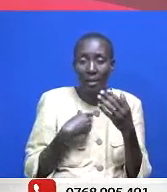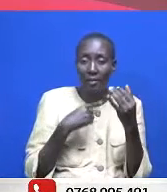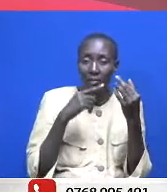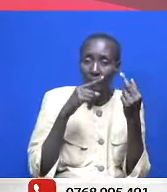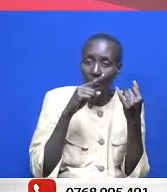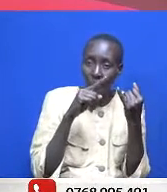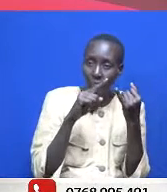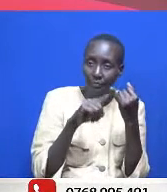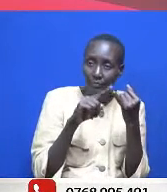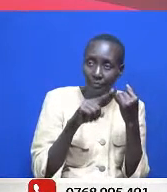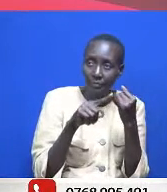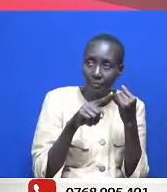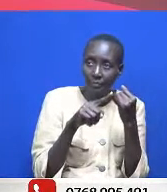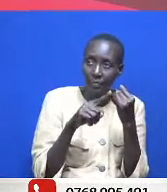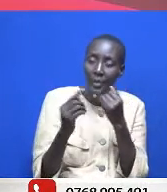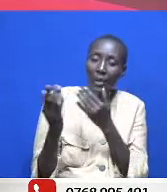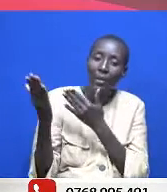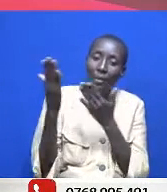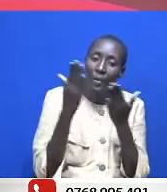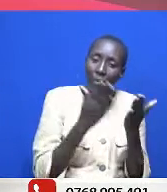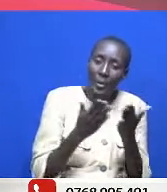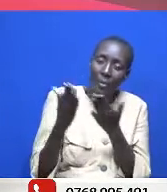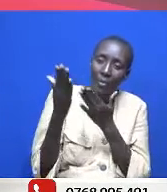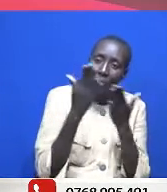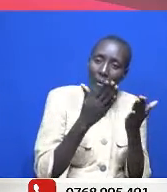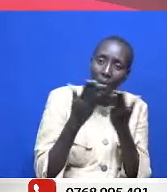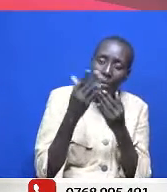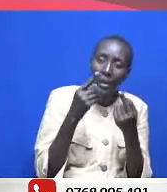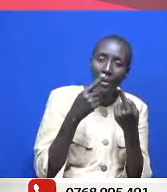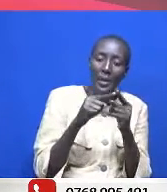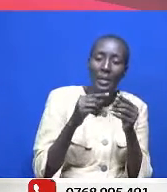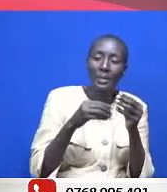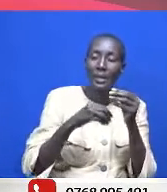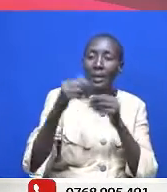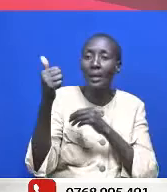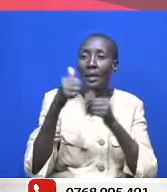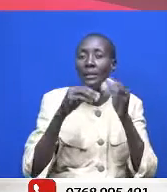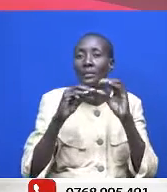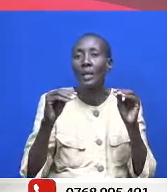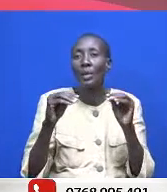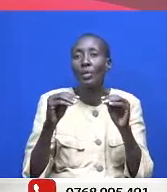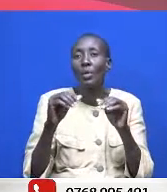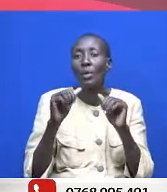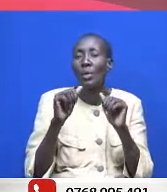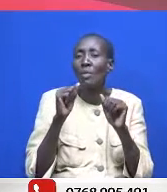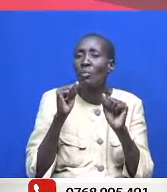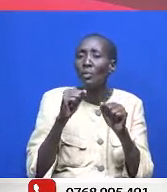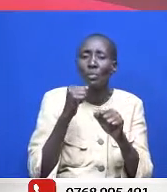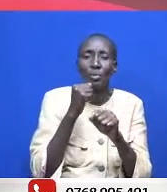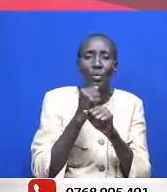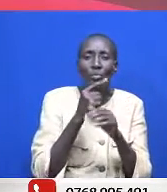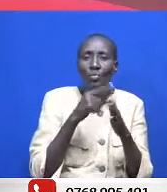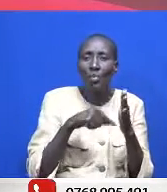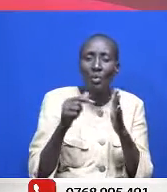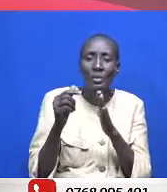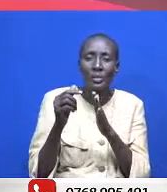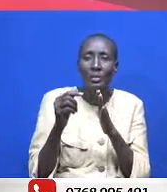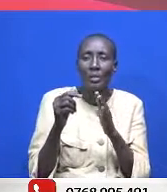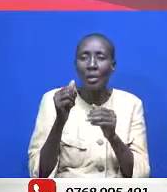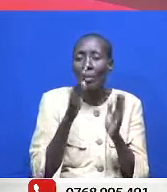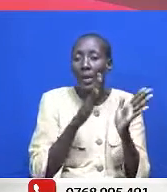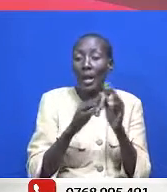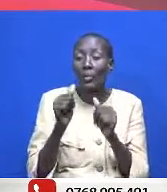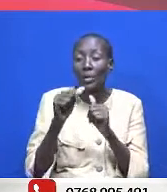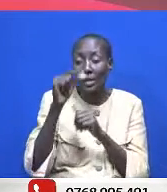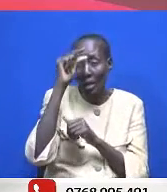Tunaleta sana lakini hatuuzi nje sana. Ni njia ipi tunafaa kuchukua? Ni mikakati gani ambayo serikali inafaa kuweka